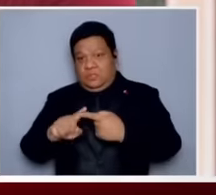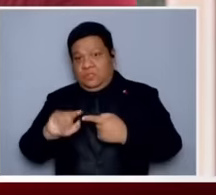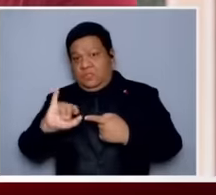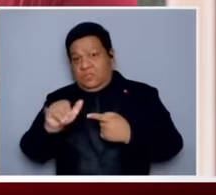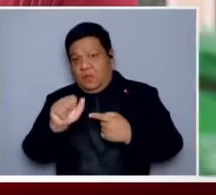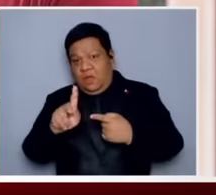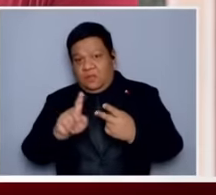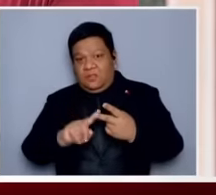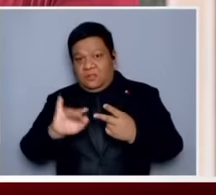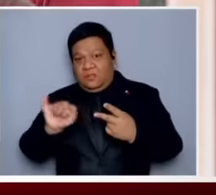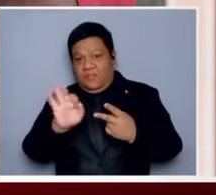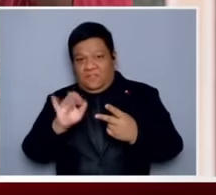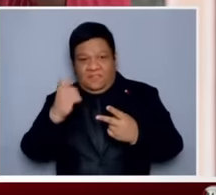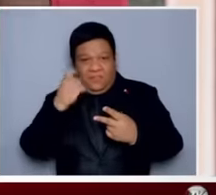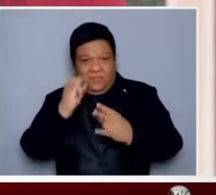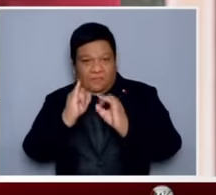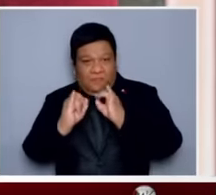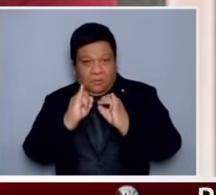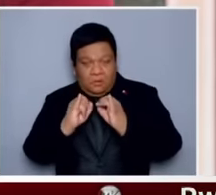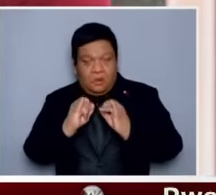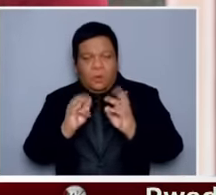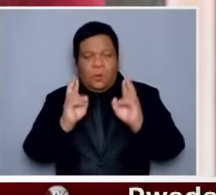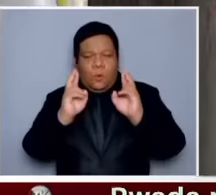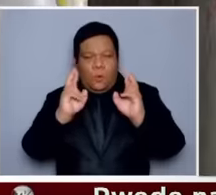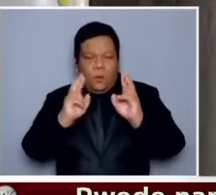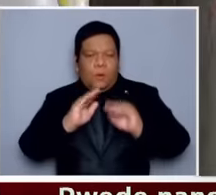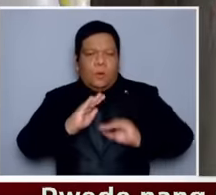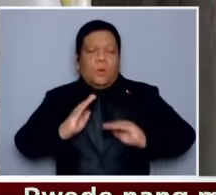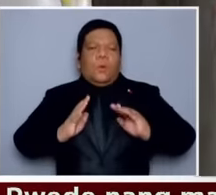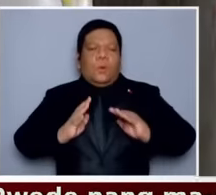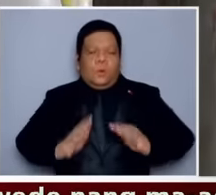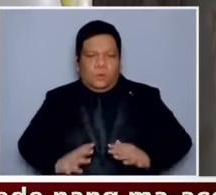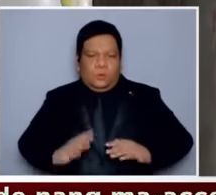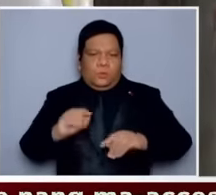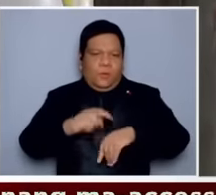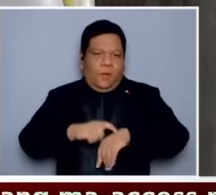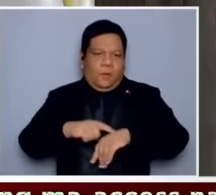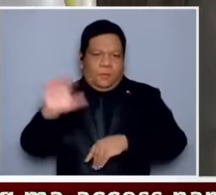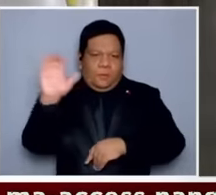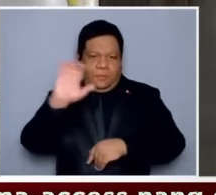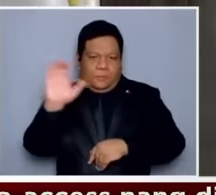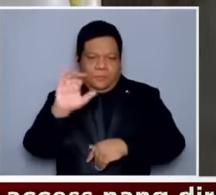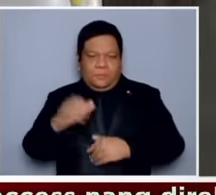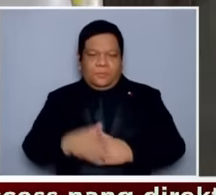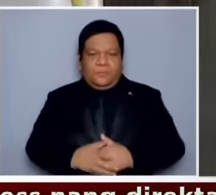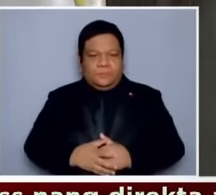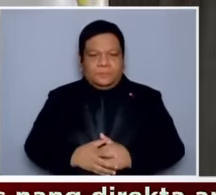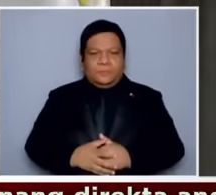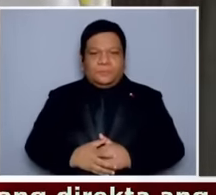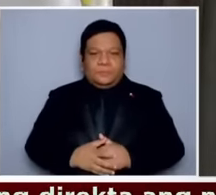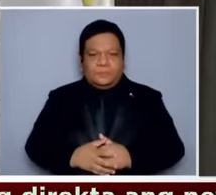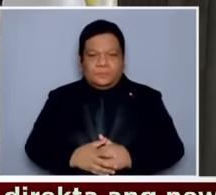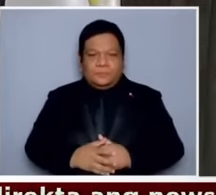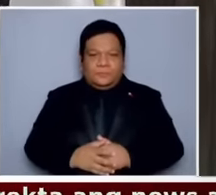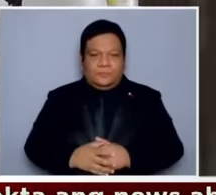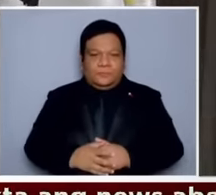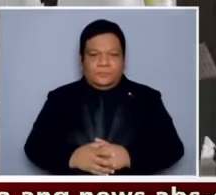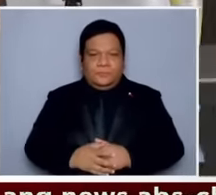ng kahit kaunting ginhawa pagsapit ng Pasko. Zandro Ochona, ABS-CBN News.